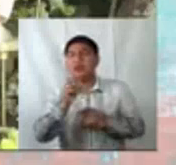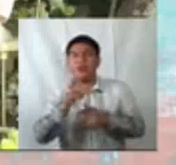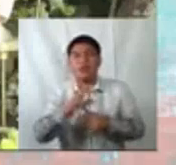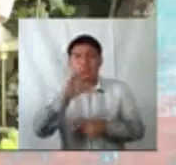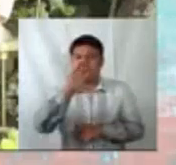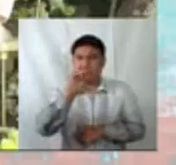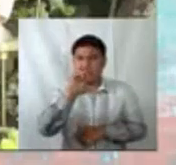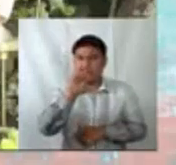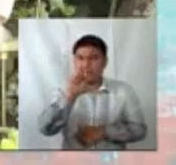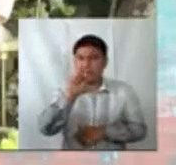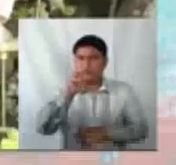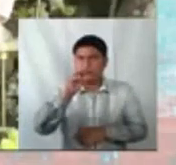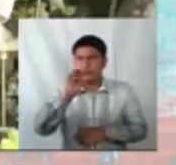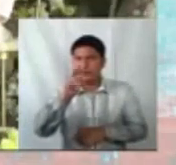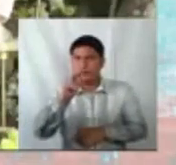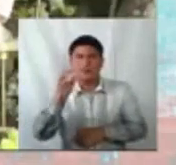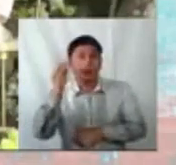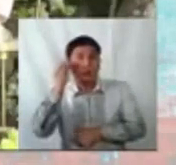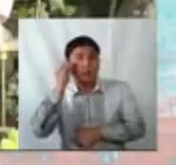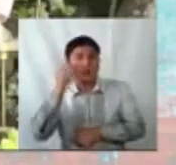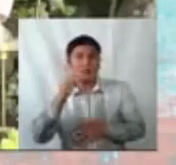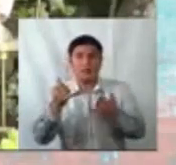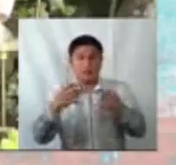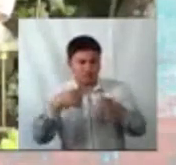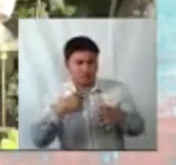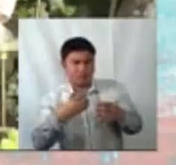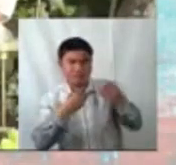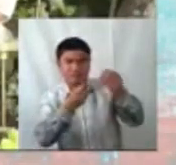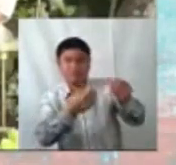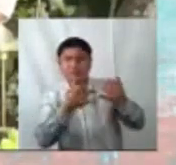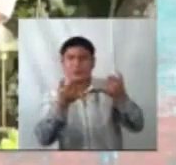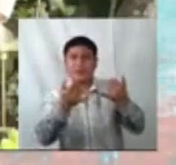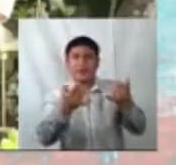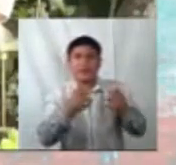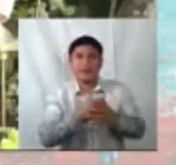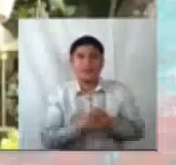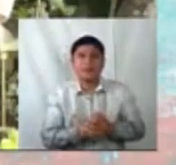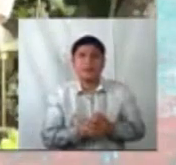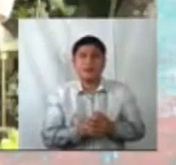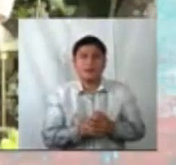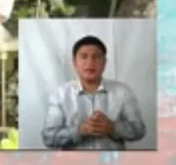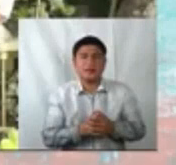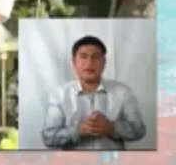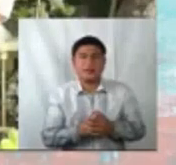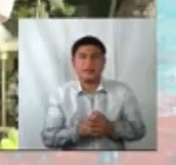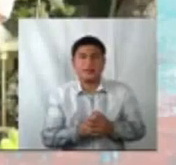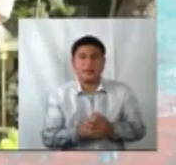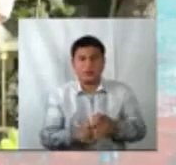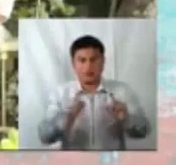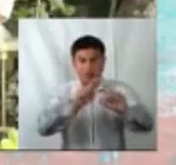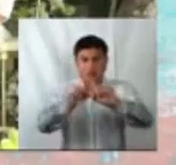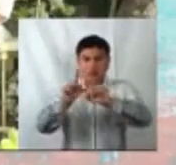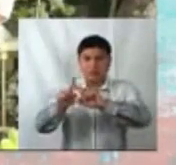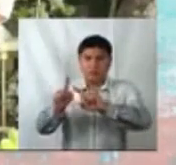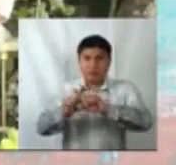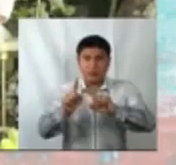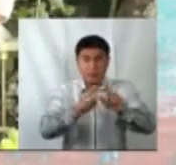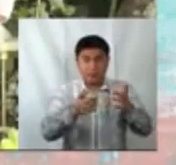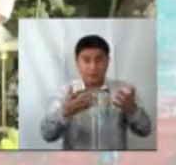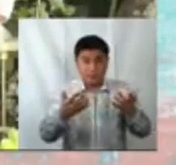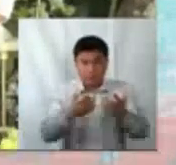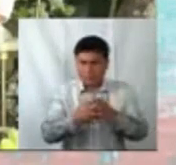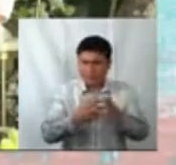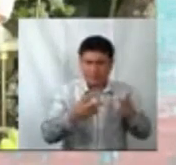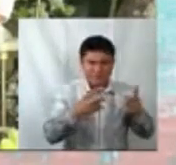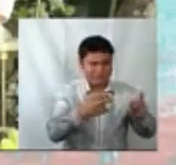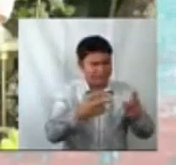But I'm going to give something. This is a nuanced take on the difference between the Hare Haas Cutting and the Tydings McDuffie